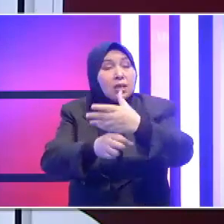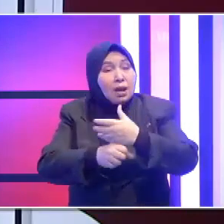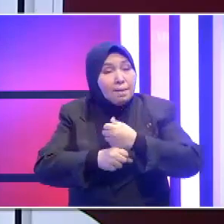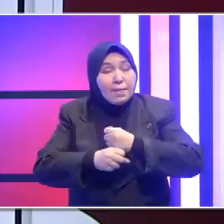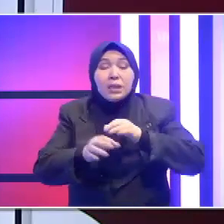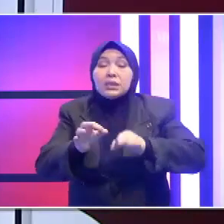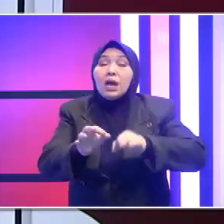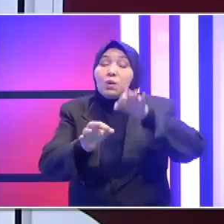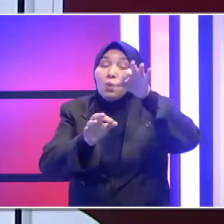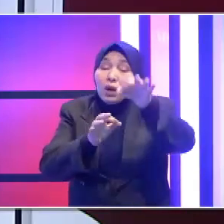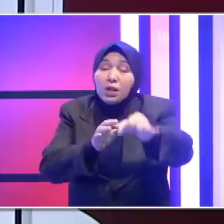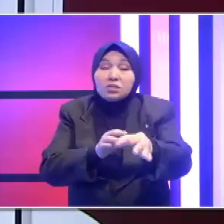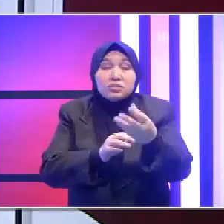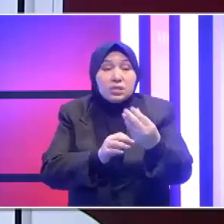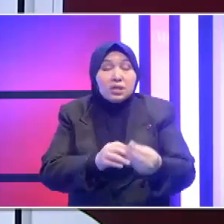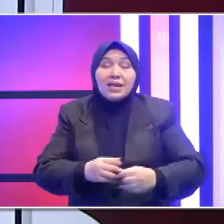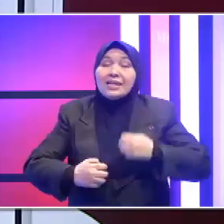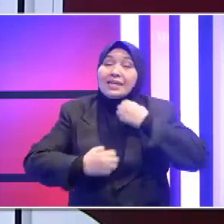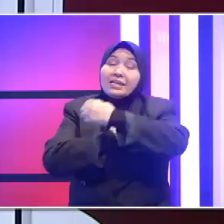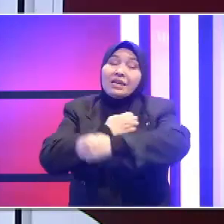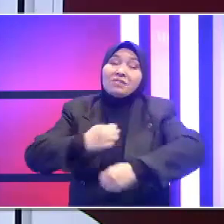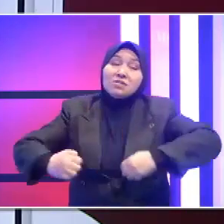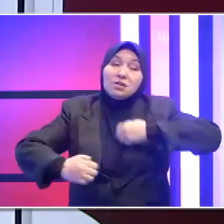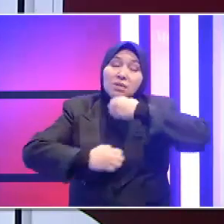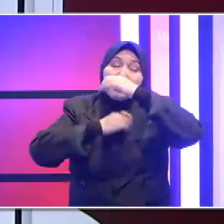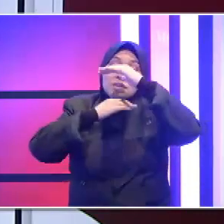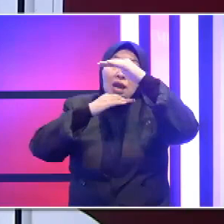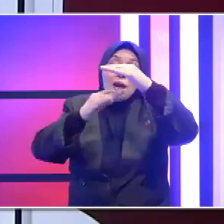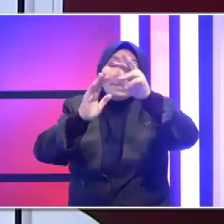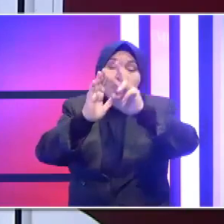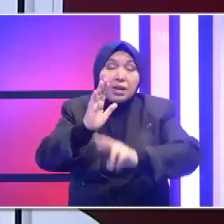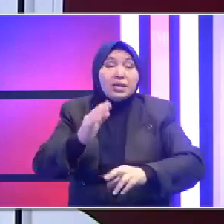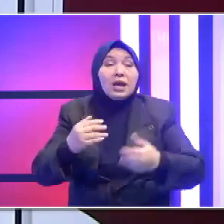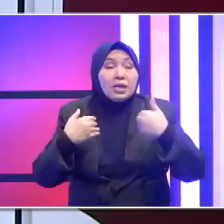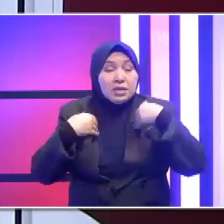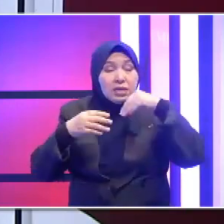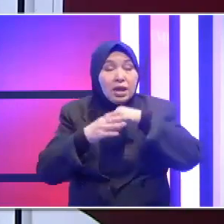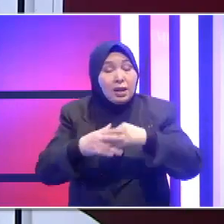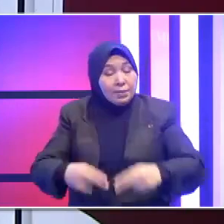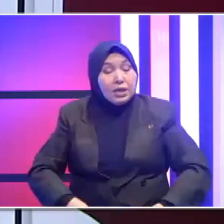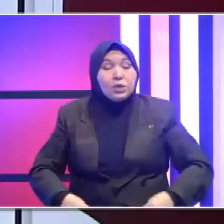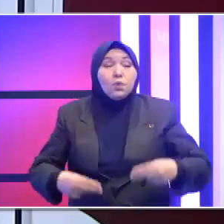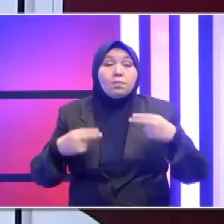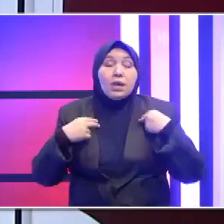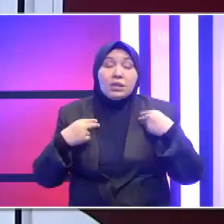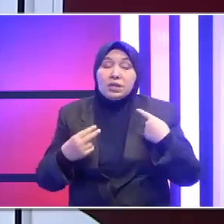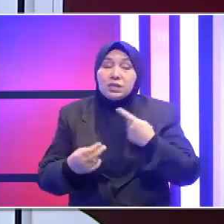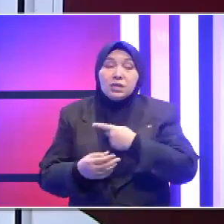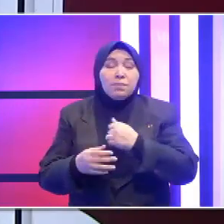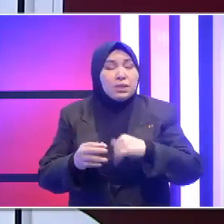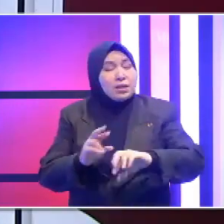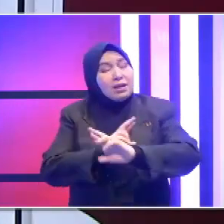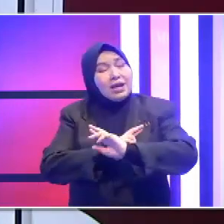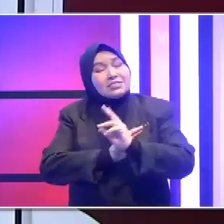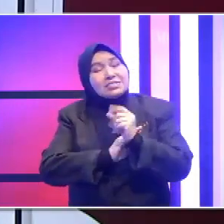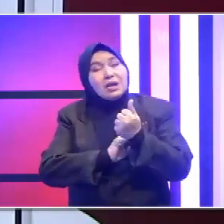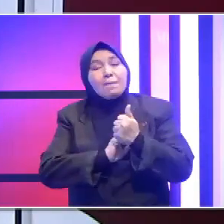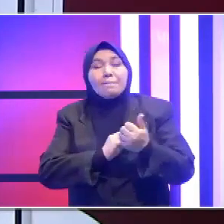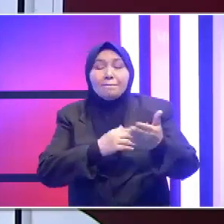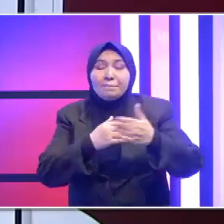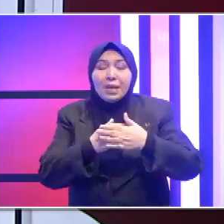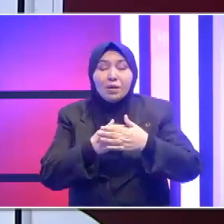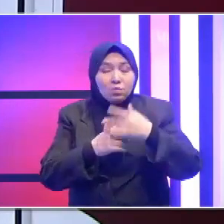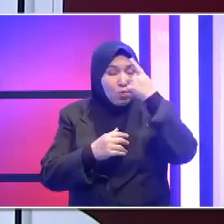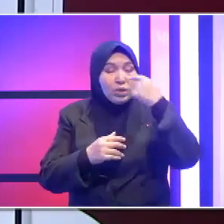tangguhkan sedikit keseronokan tahap rendah yang ada dalam kehidupan Yuk kita Kita berhak mental kembali